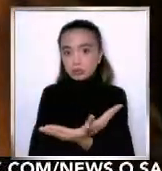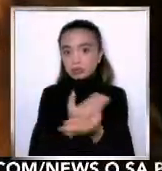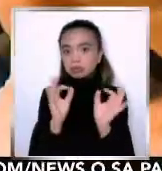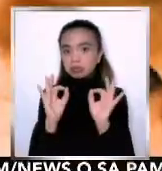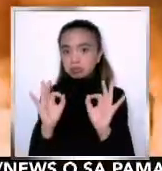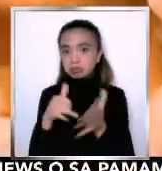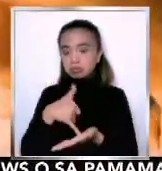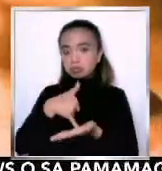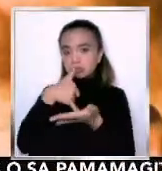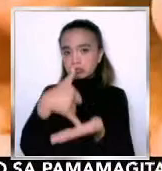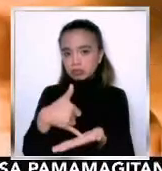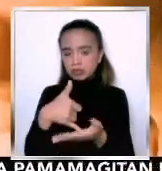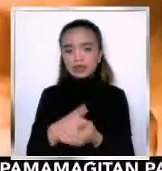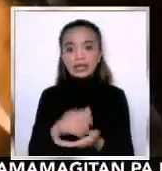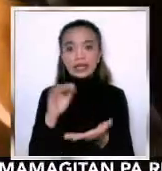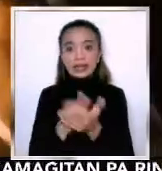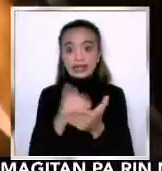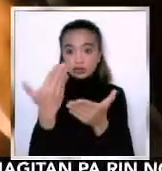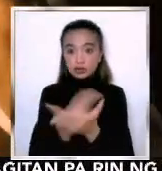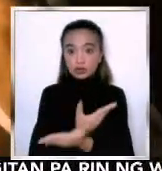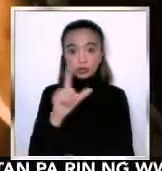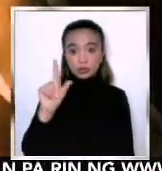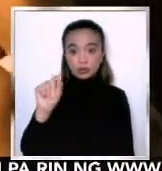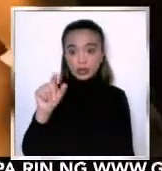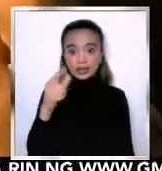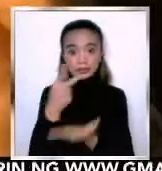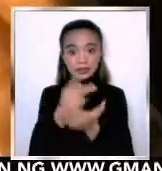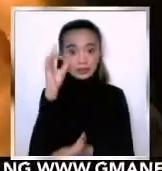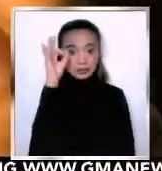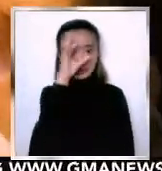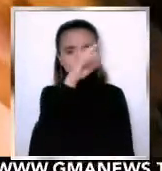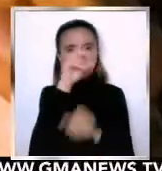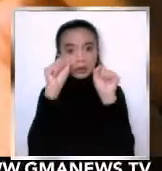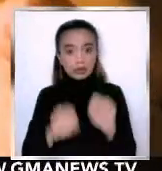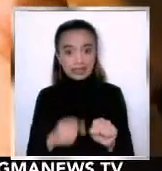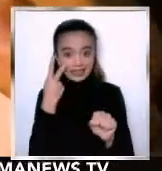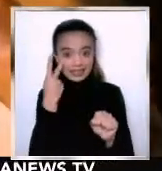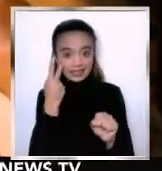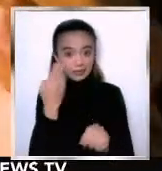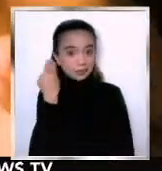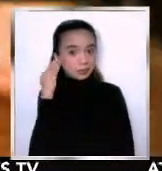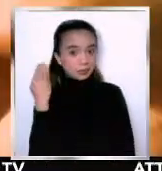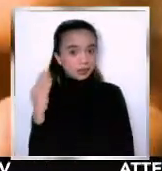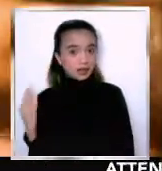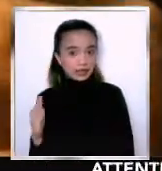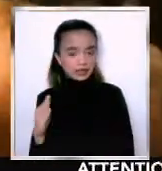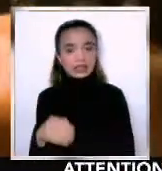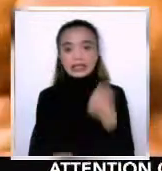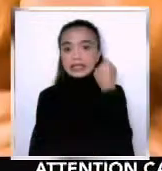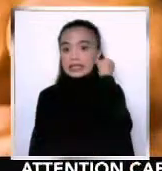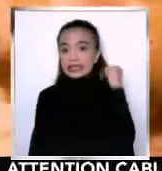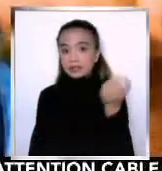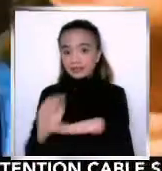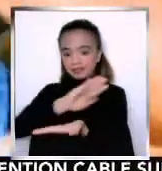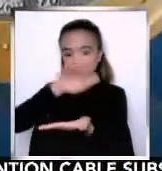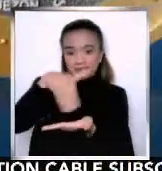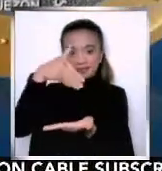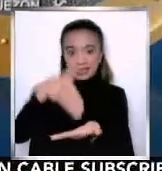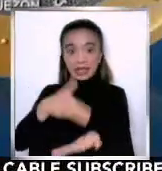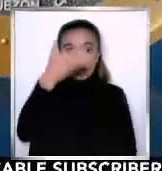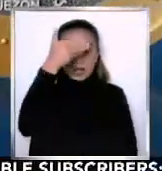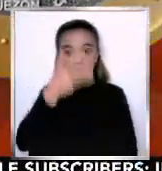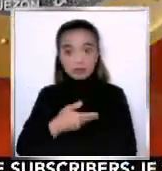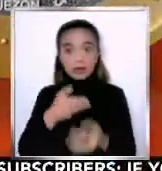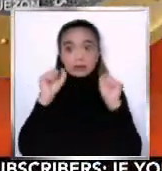po yung bagong 20 peso coin natin. Makikita natin bronze yung kanyang gilid at silver naman yung kanyang gitna. Sa harap nito, makikita natin